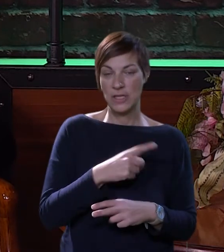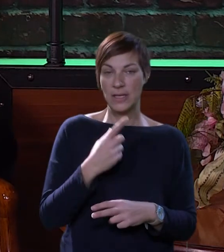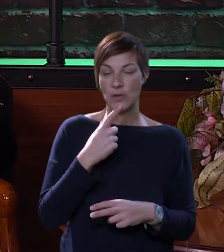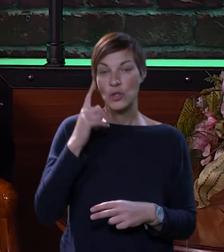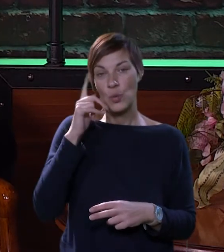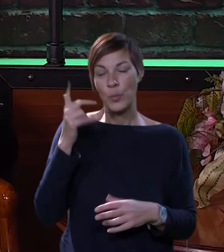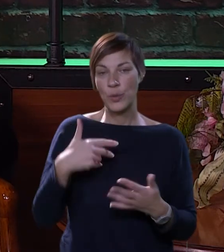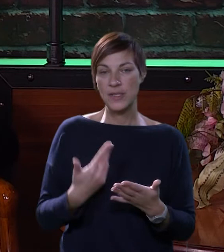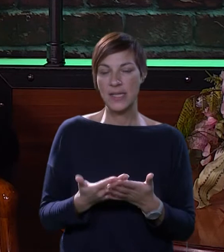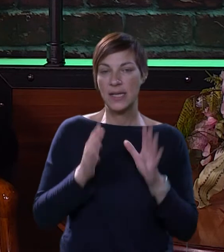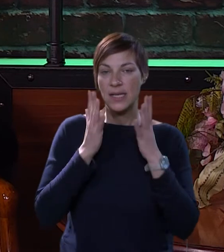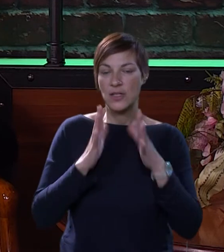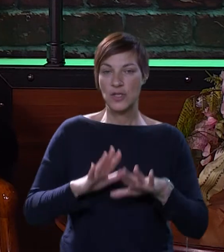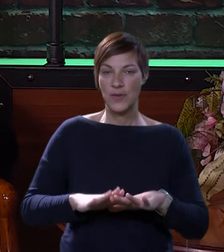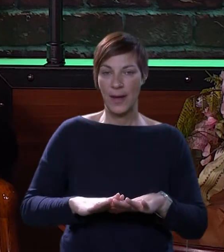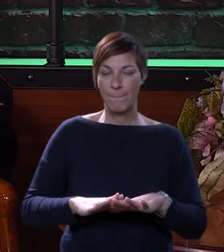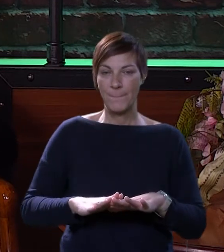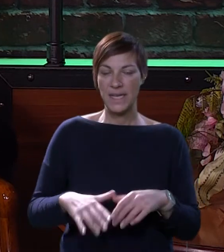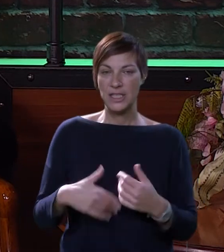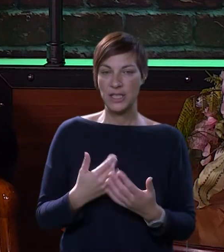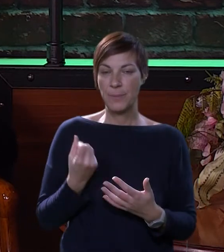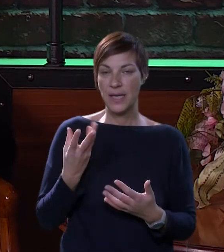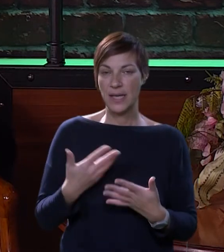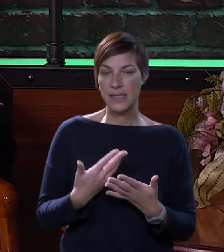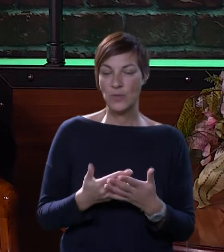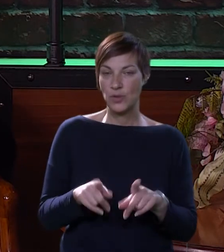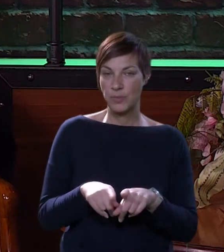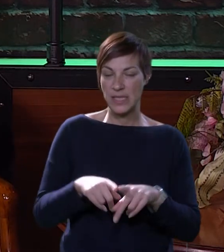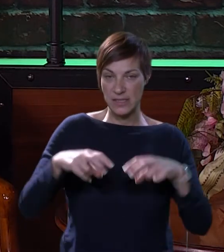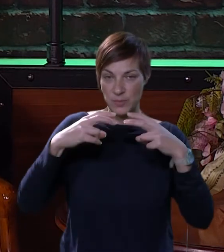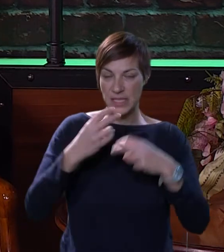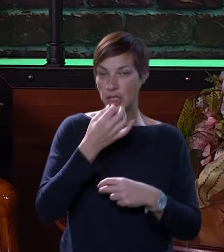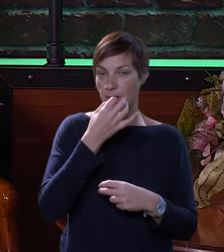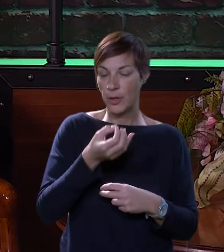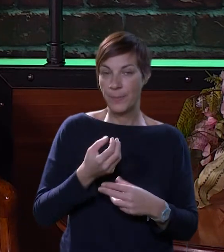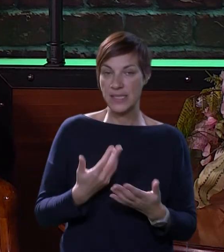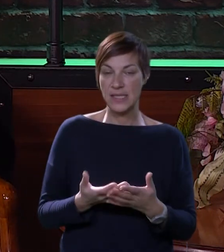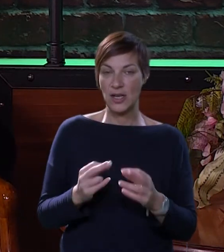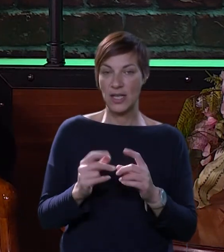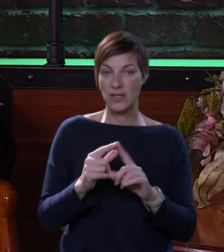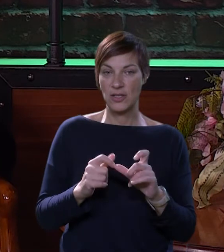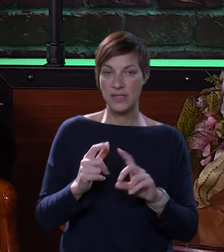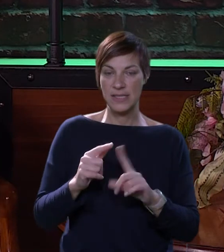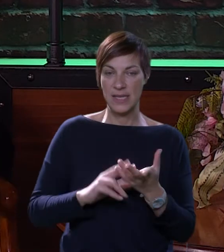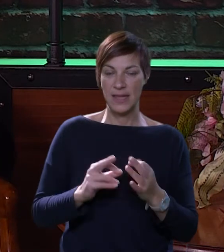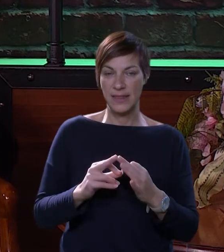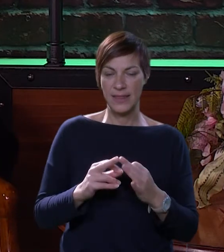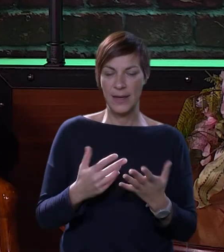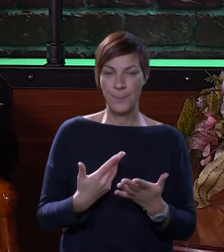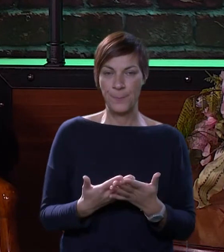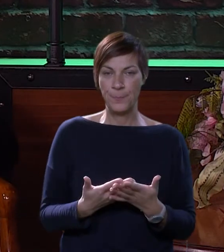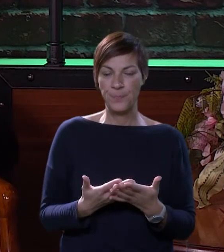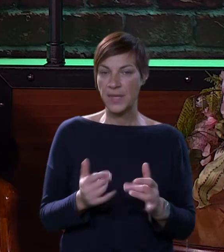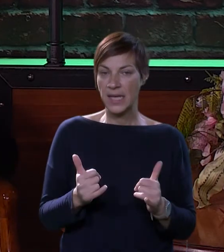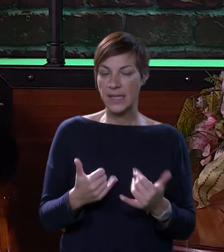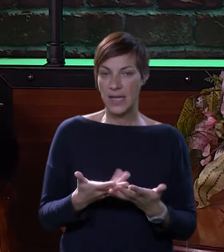osobom koju su upoznali na društvenoj mreži. Kada se u tom istom istraživanju pitalo adolescente ili mlađe